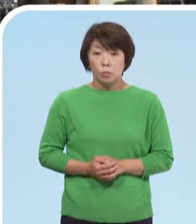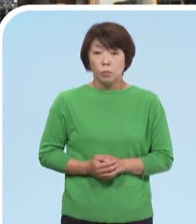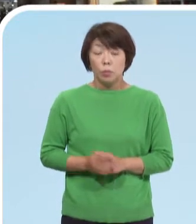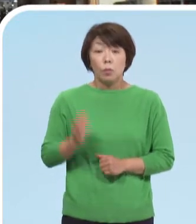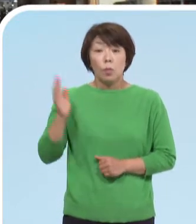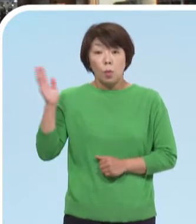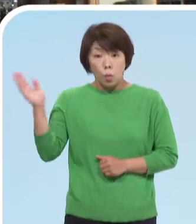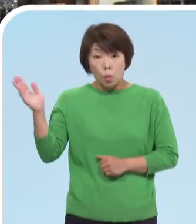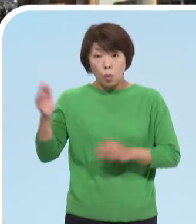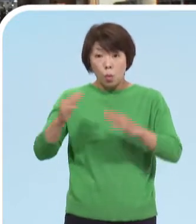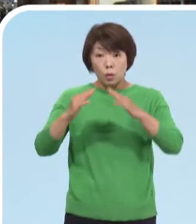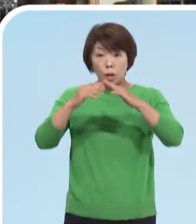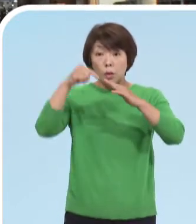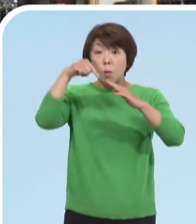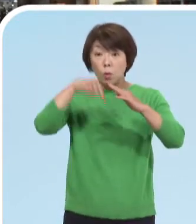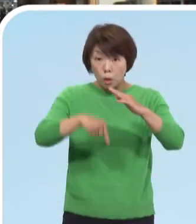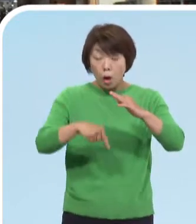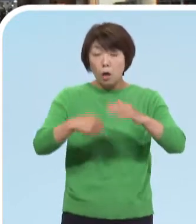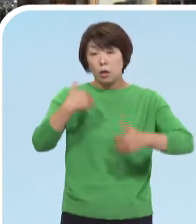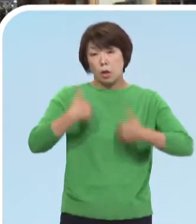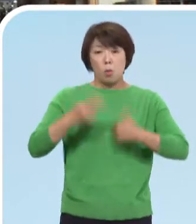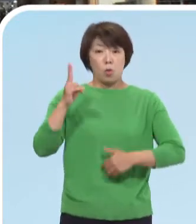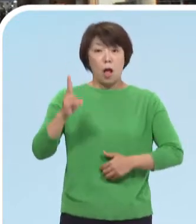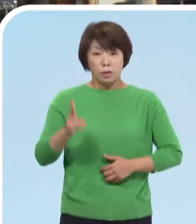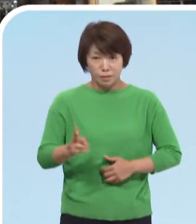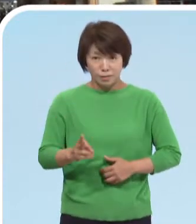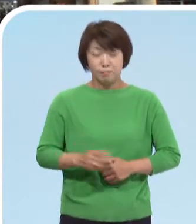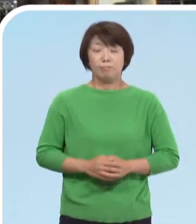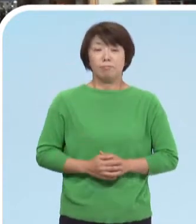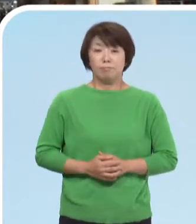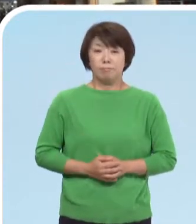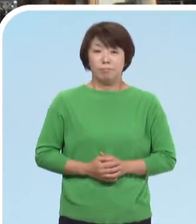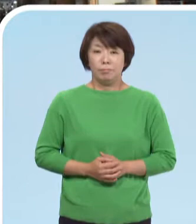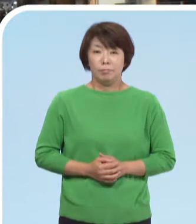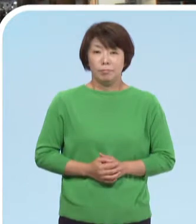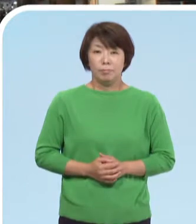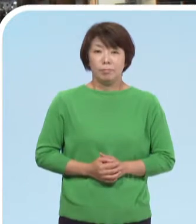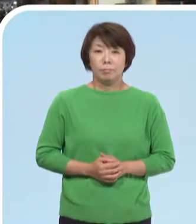それはこの大きな建物の中で楽しめるそうなんですが、